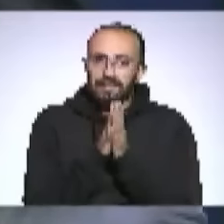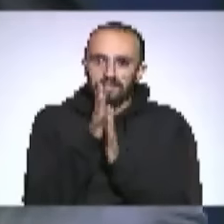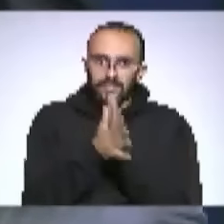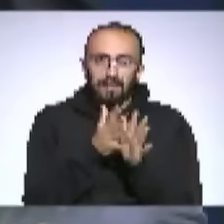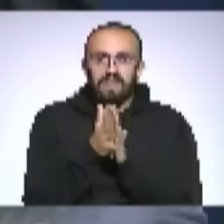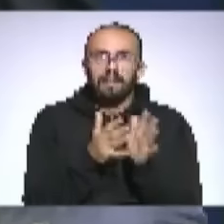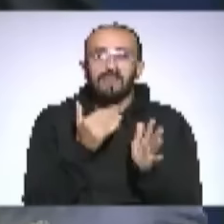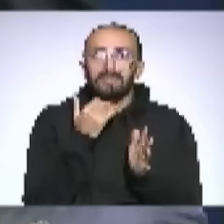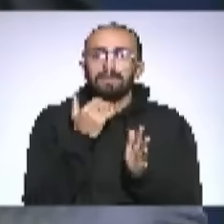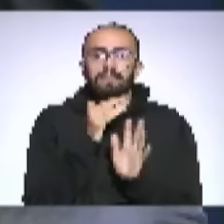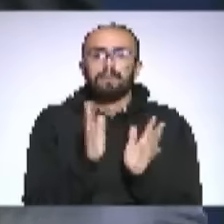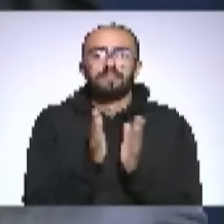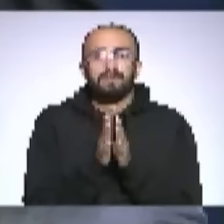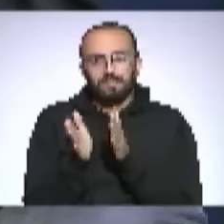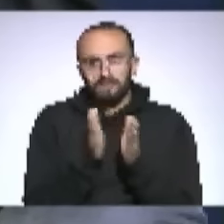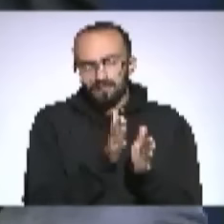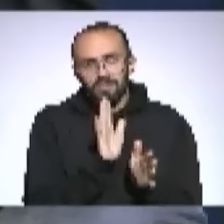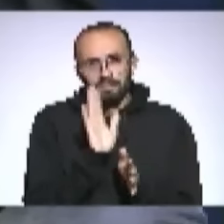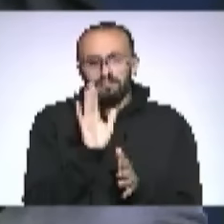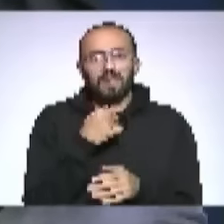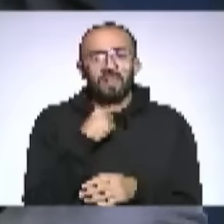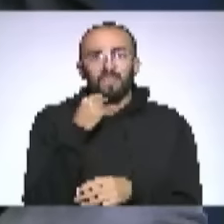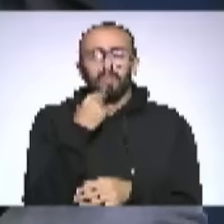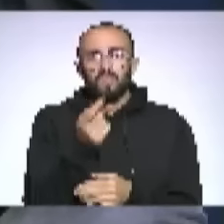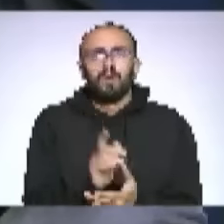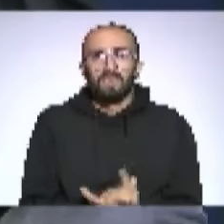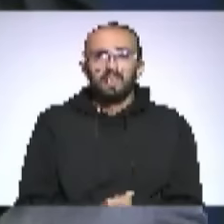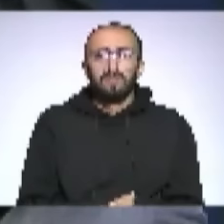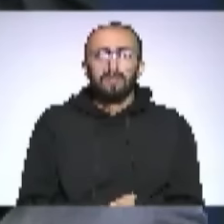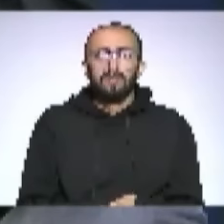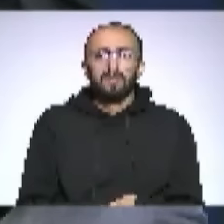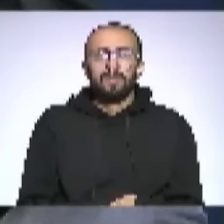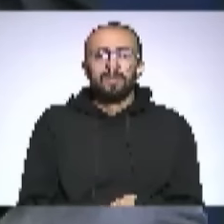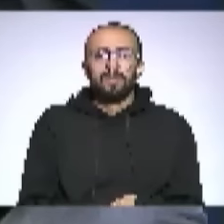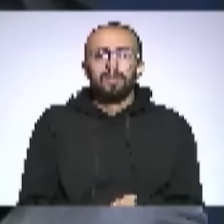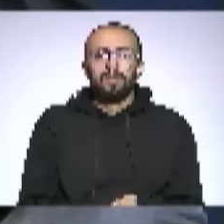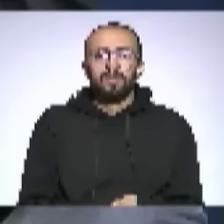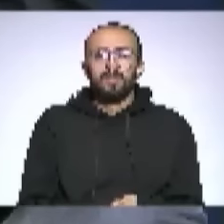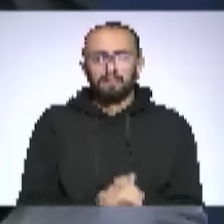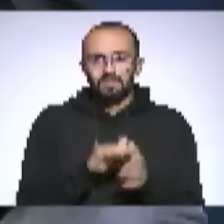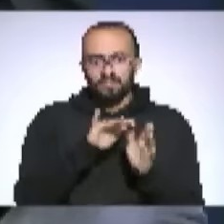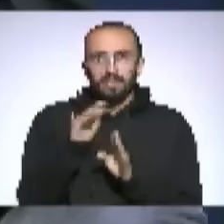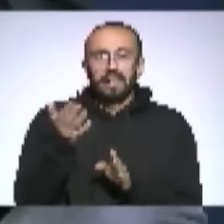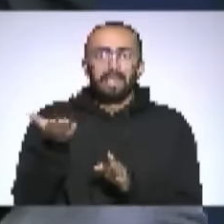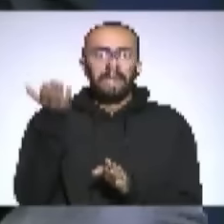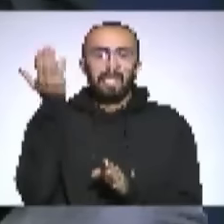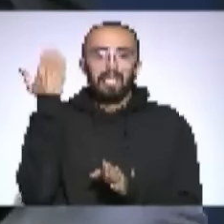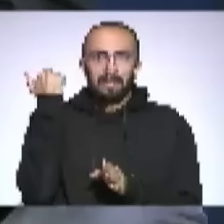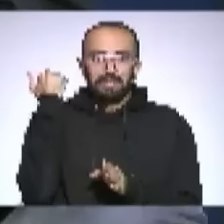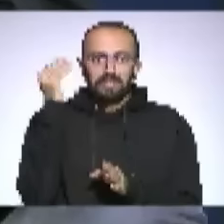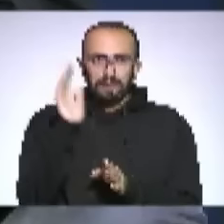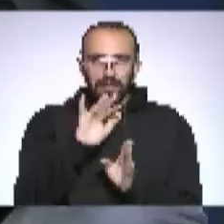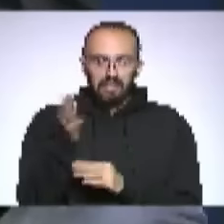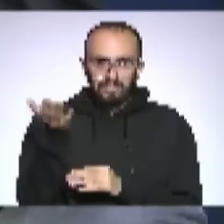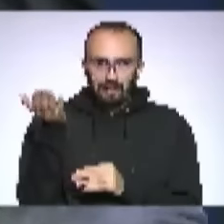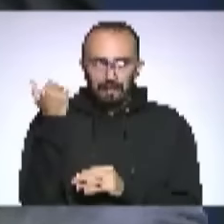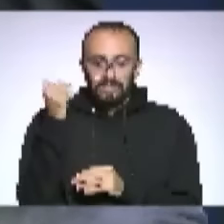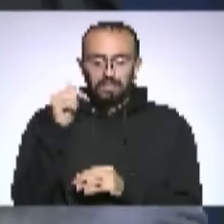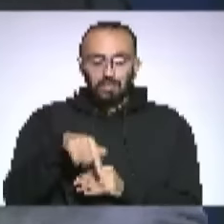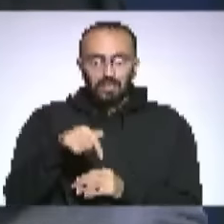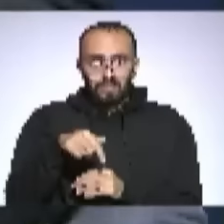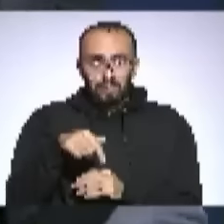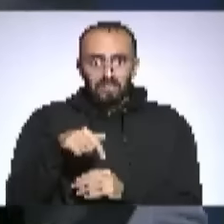في حب طب عايز اقول حاجه حبيبي انت قلت اما بكلمتك عن امكانياتك الماديه قلت كانت اه اه لا ما هي الظروف